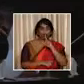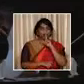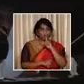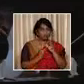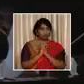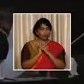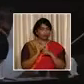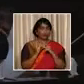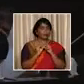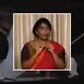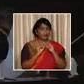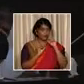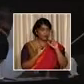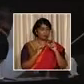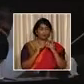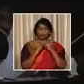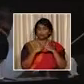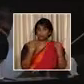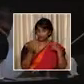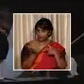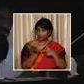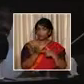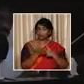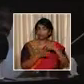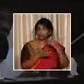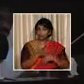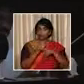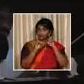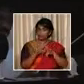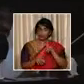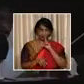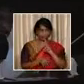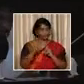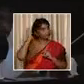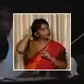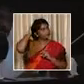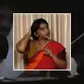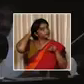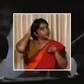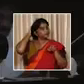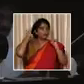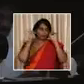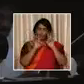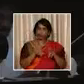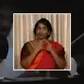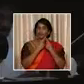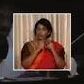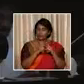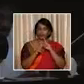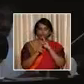பிரான்சிஸ் கரிசன் அவர்கள் இந்த பதிவை மேற்கொண்டிருக்கிறார். இதைவிட அவர் பல்வேறுபட்ட விடயங்களை பதிவு செய்திருக்கிறார். அவருடைய அந்த